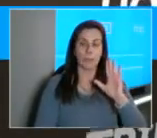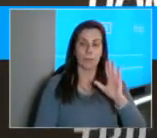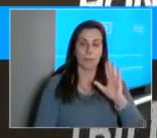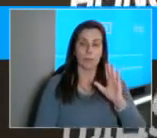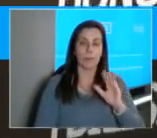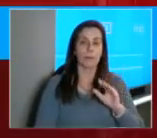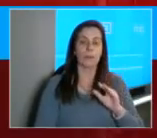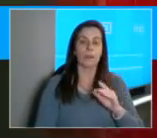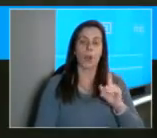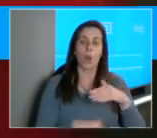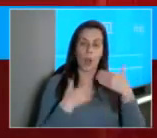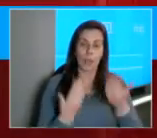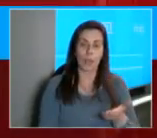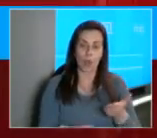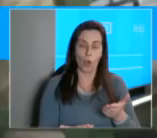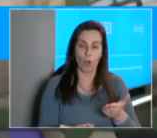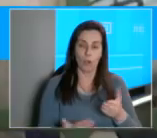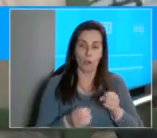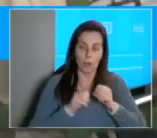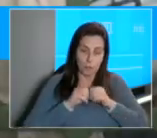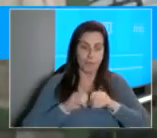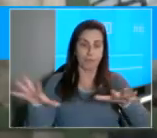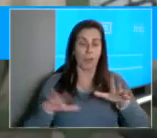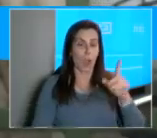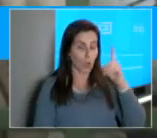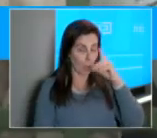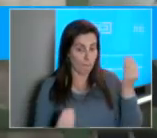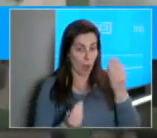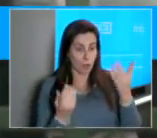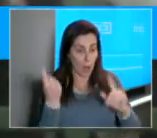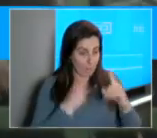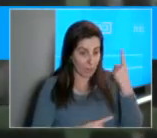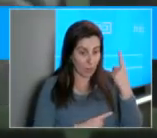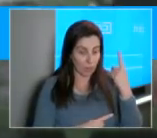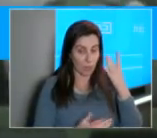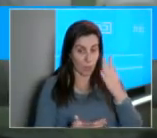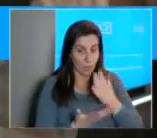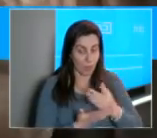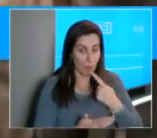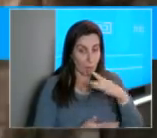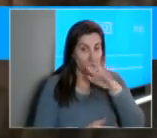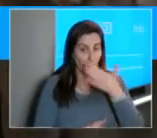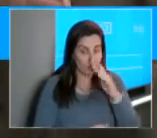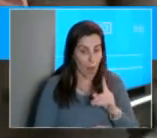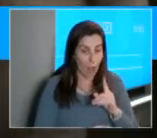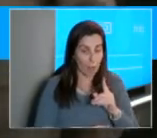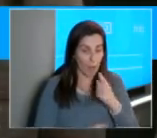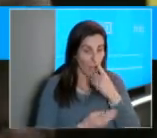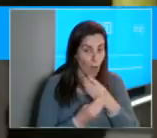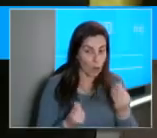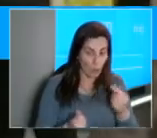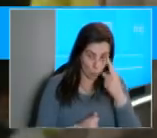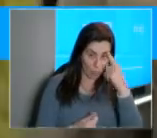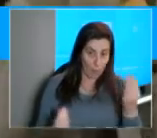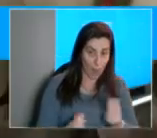את העניין הזה, לא לתת לו לפוץ. ידוע לך משהו על איזה מקרה שדווח בבוקר באזור ירושלים, על חשד